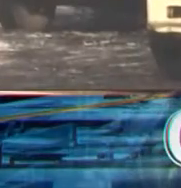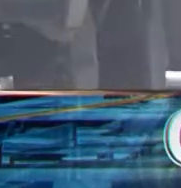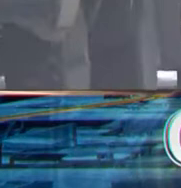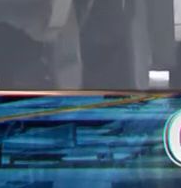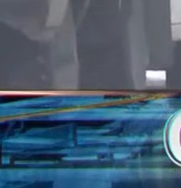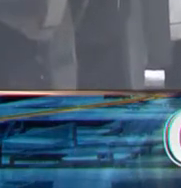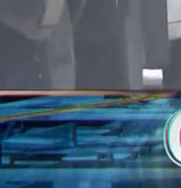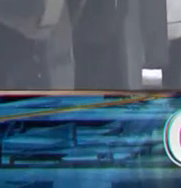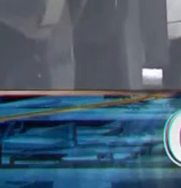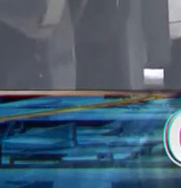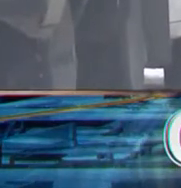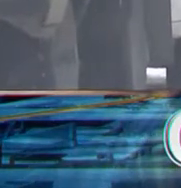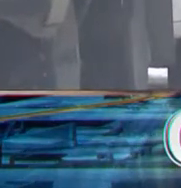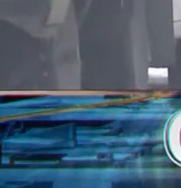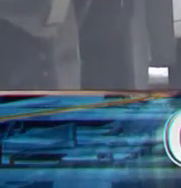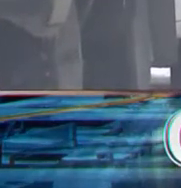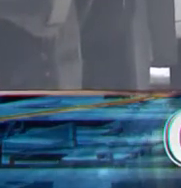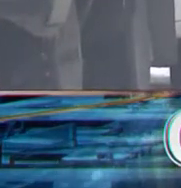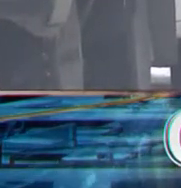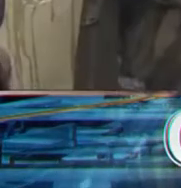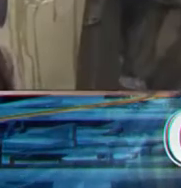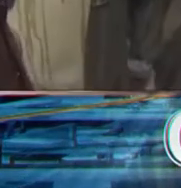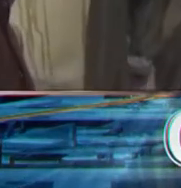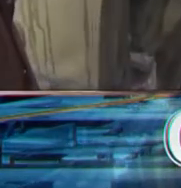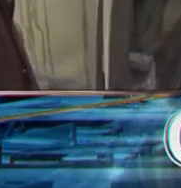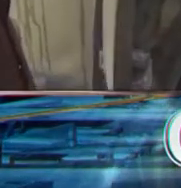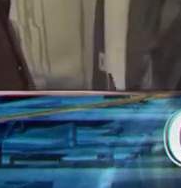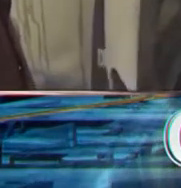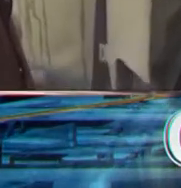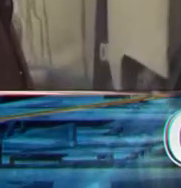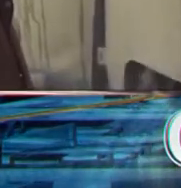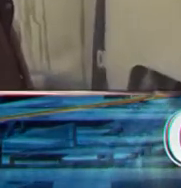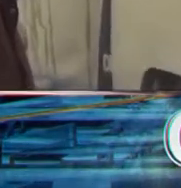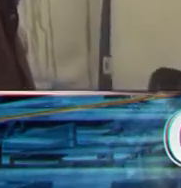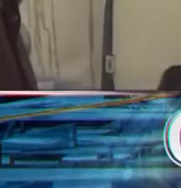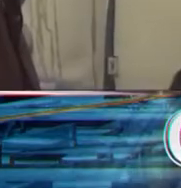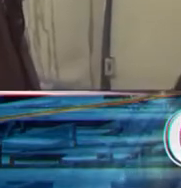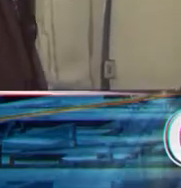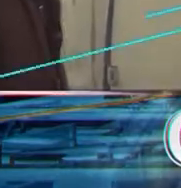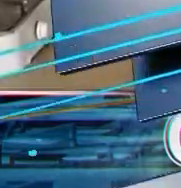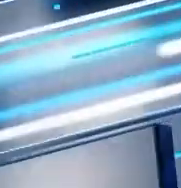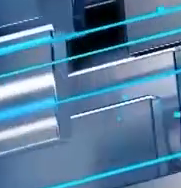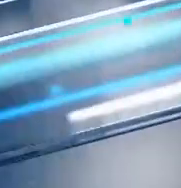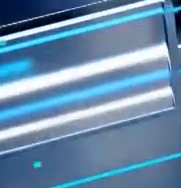Благотворительный уголь. Свыше 750 тысяч тонн твердого топлива раздали нуждающимся семьям.